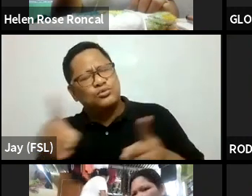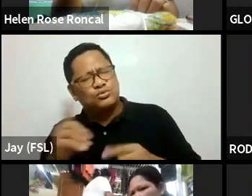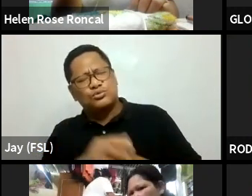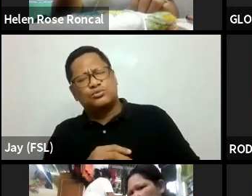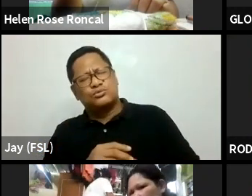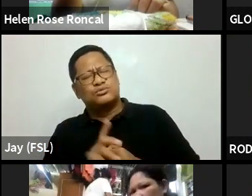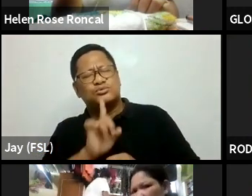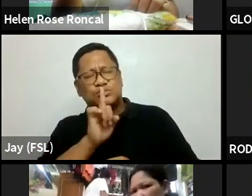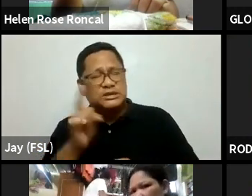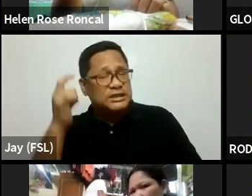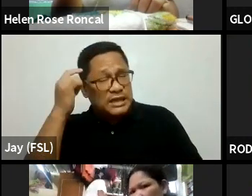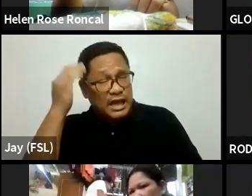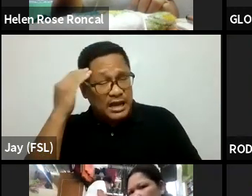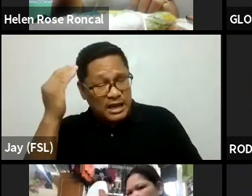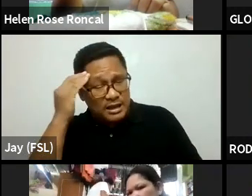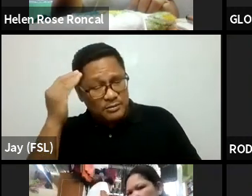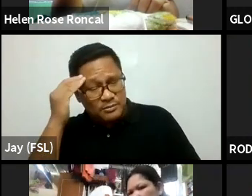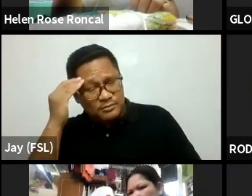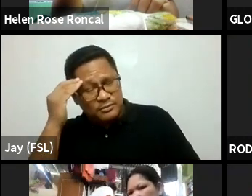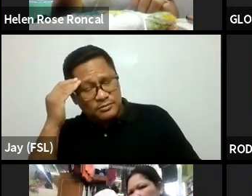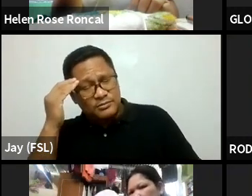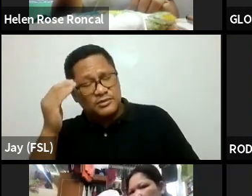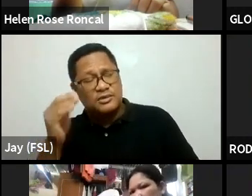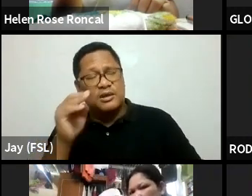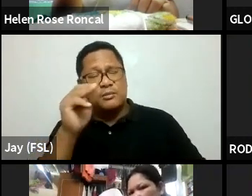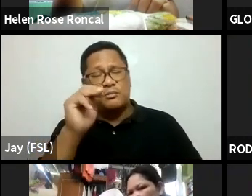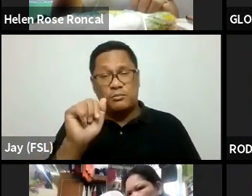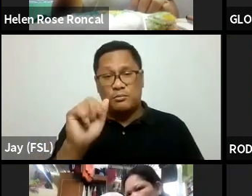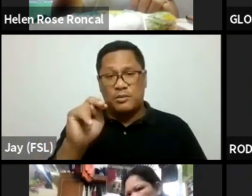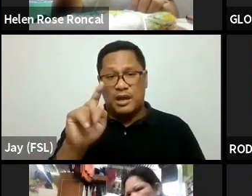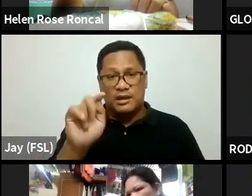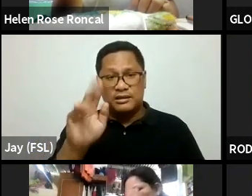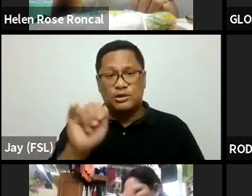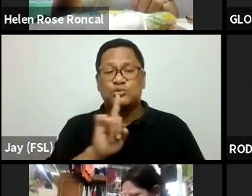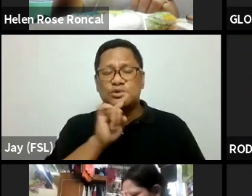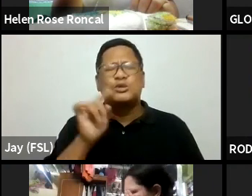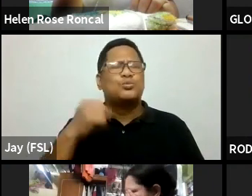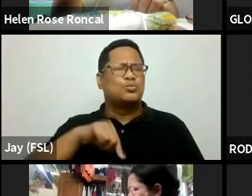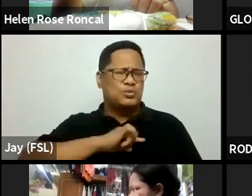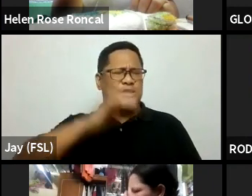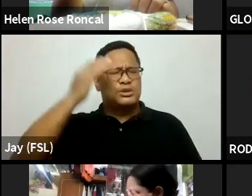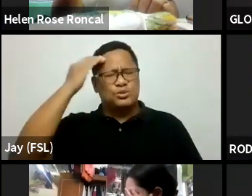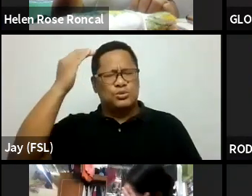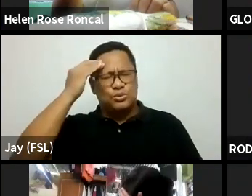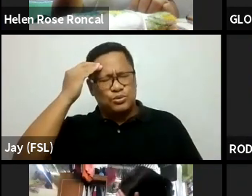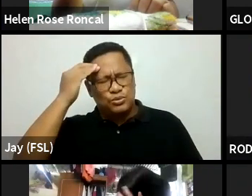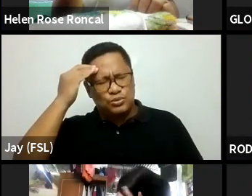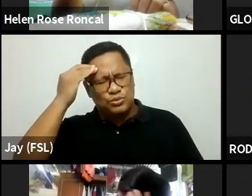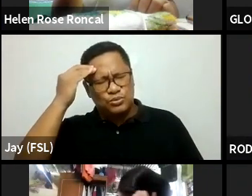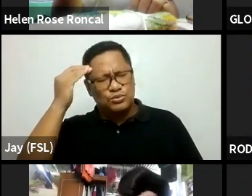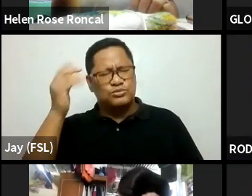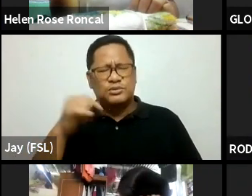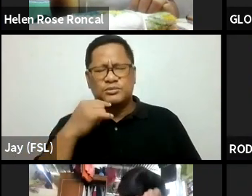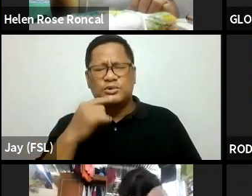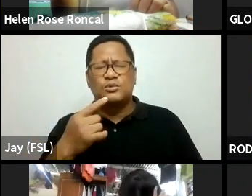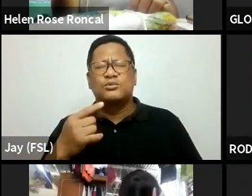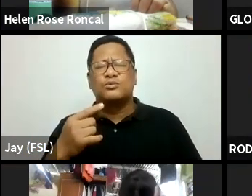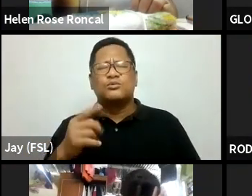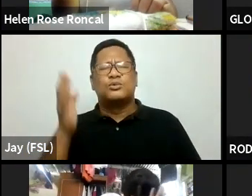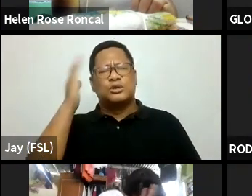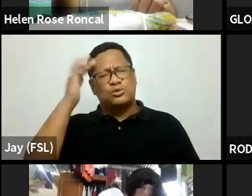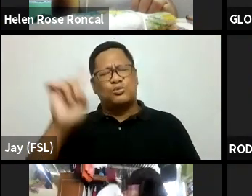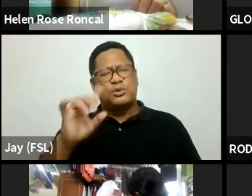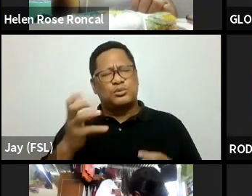Diba? Ang mantra na ang keyword natin is alam. We know this is what I want. Okay?